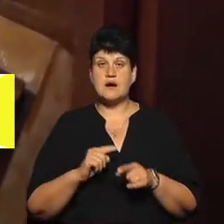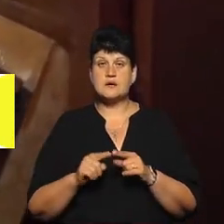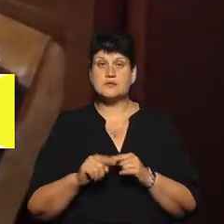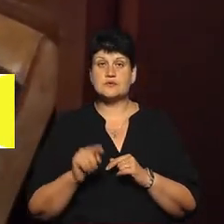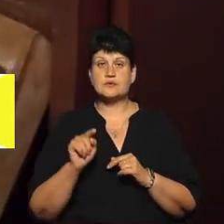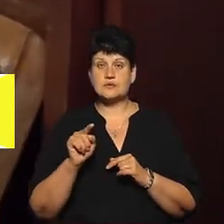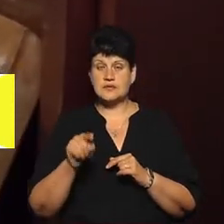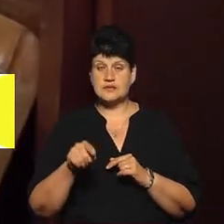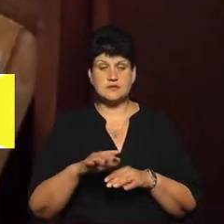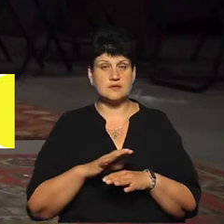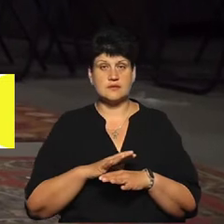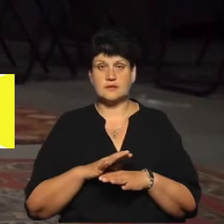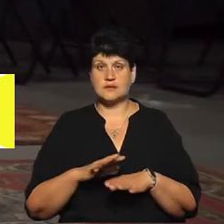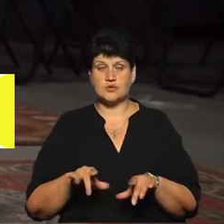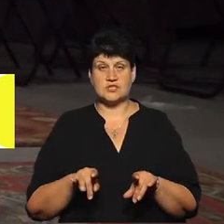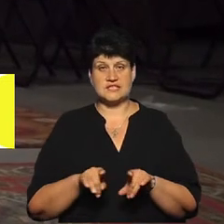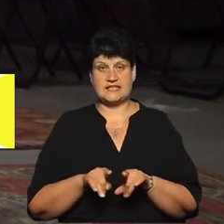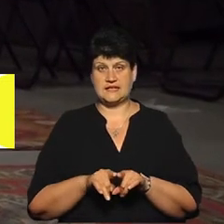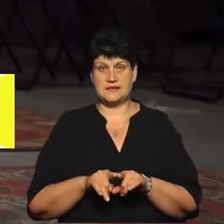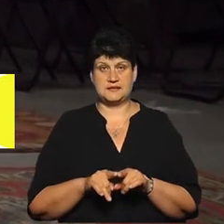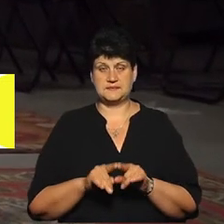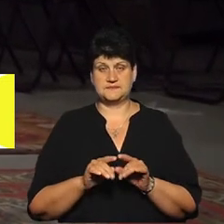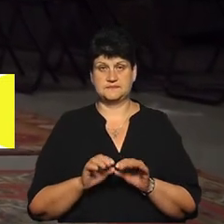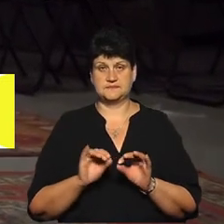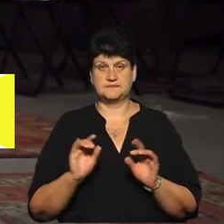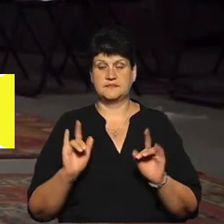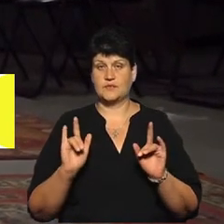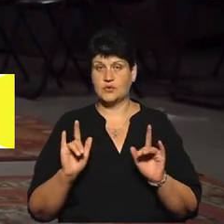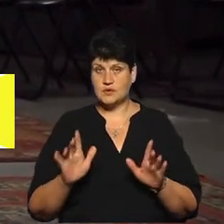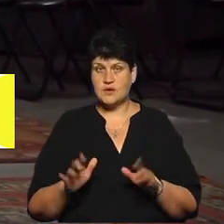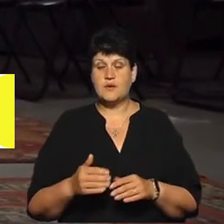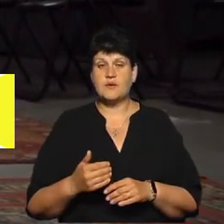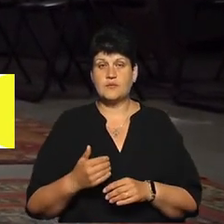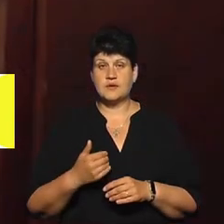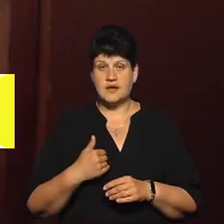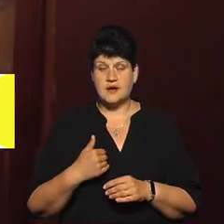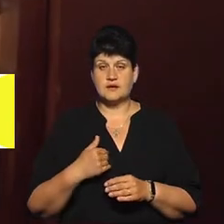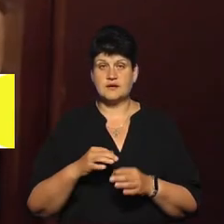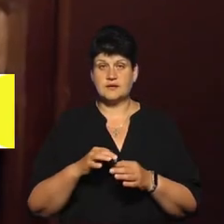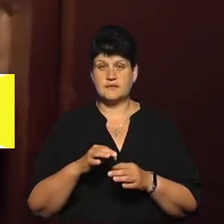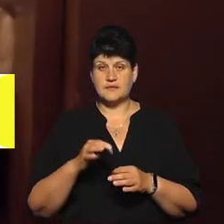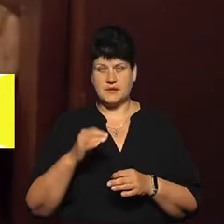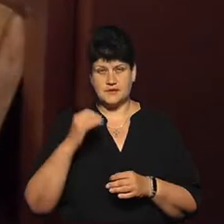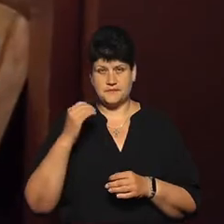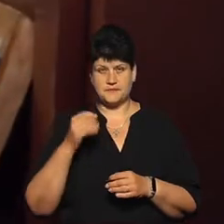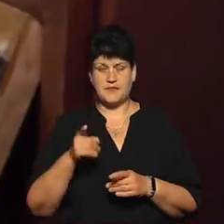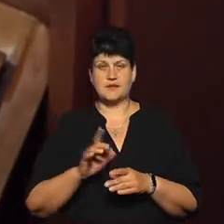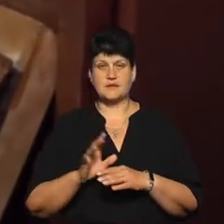ти не будеш таким крутим, бо повір, не дарма я ходаю на море в свій Крим.